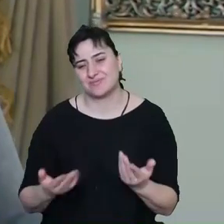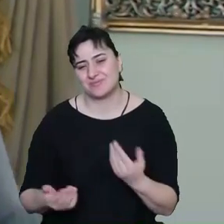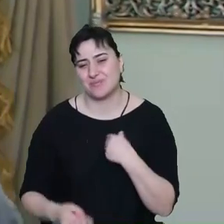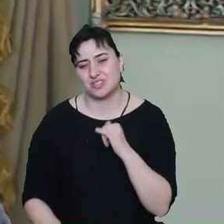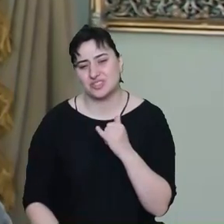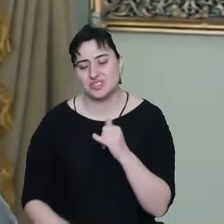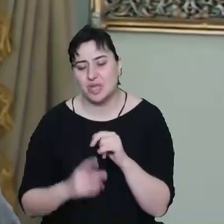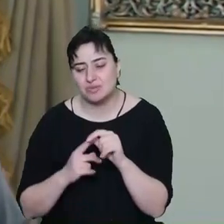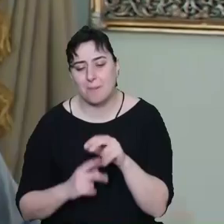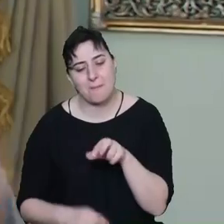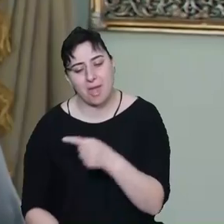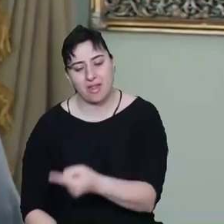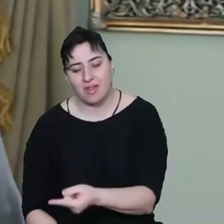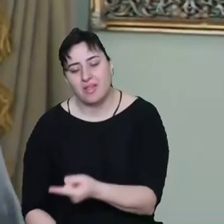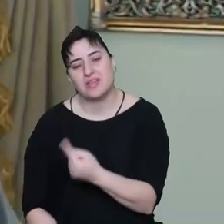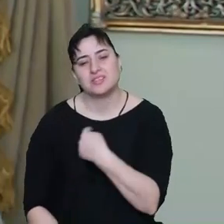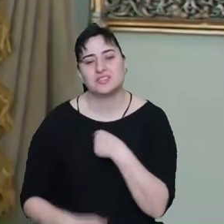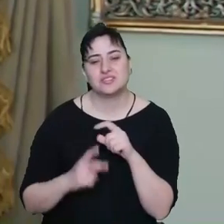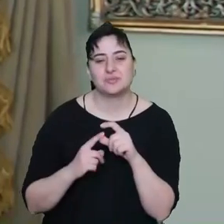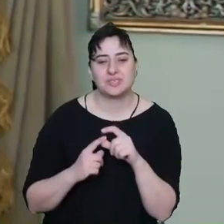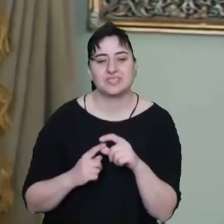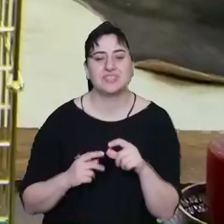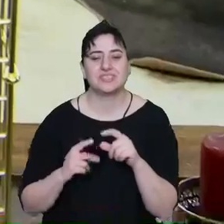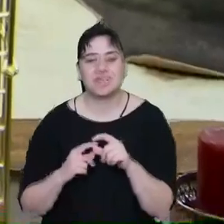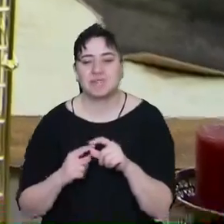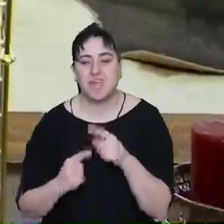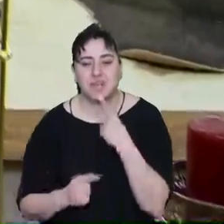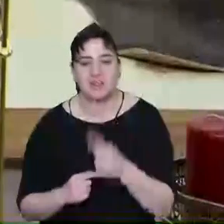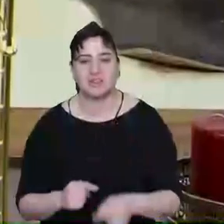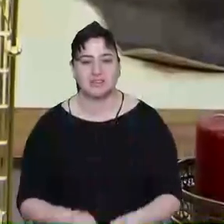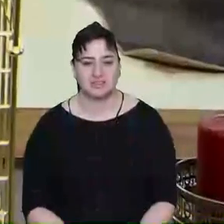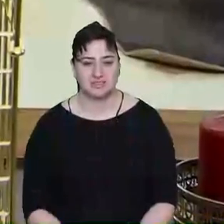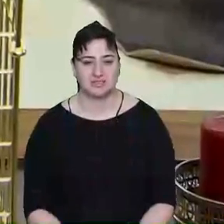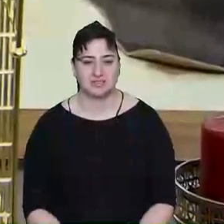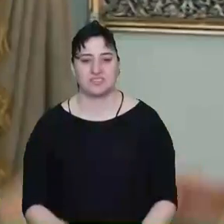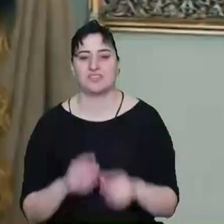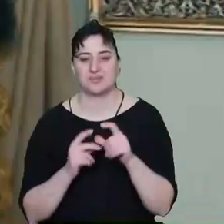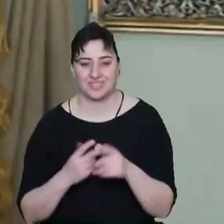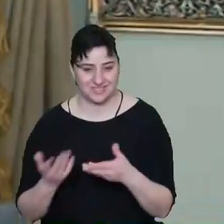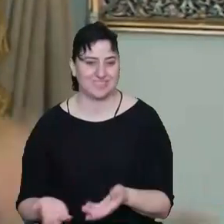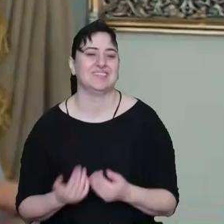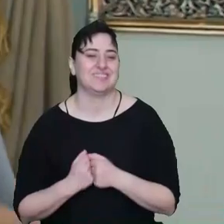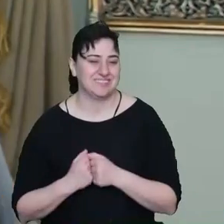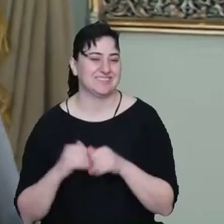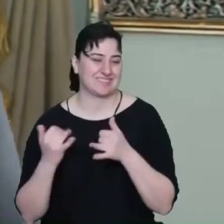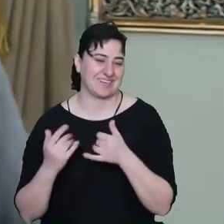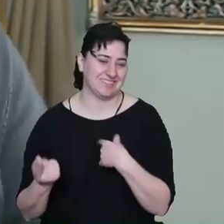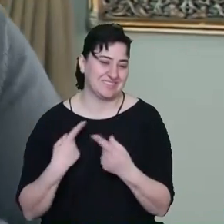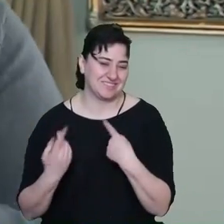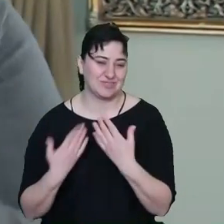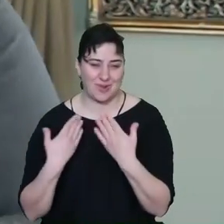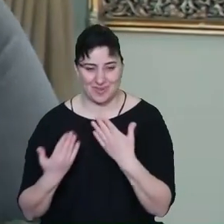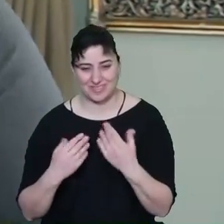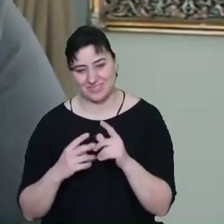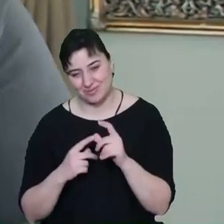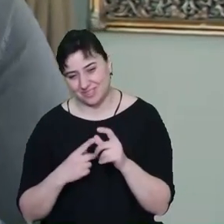Mesela ben ona şapşal papağan diyorum, o bana şapşal. Mesela şapşal. Şapşal, şapşal. Evet, gördünüz mü şapşal? Mesela ben